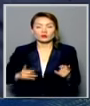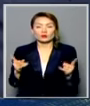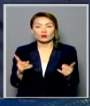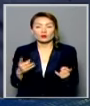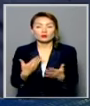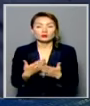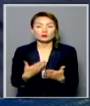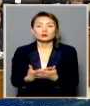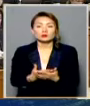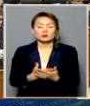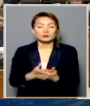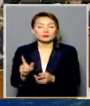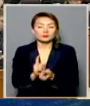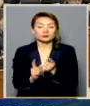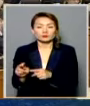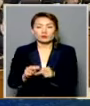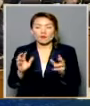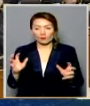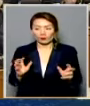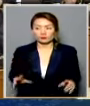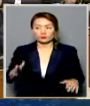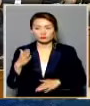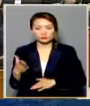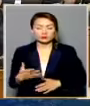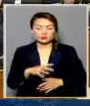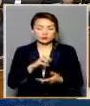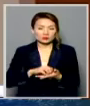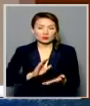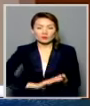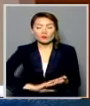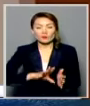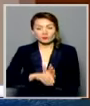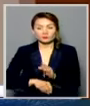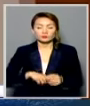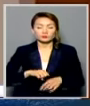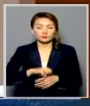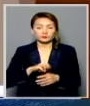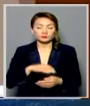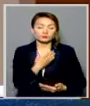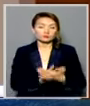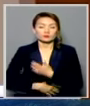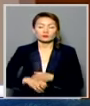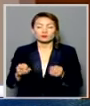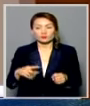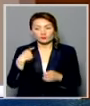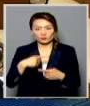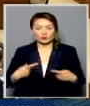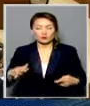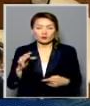одним словом – абилитация. Законодательно будет закреплено и внешнее установление инвалидности